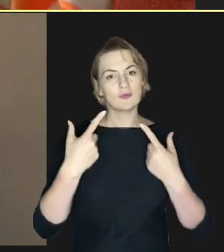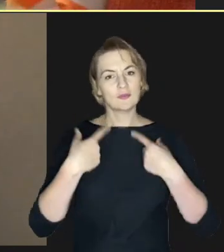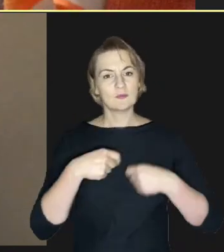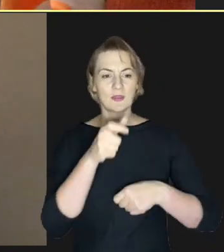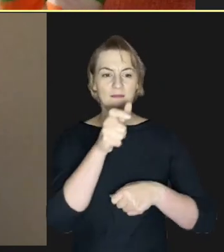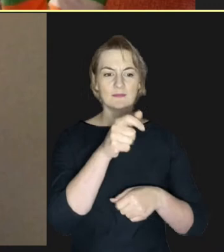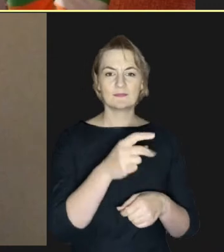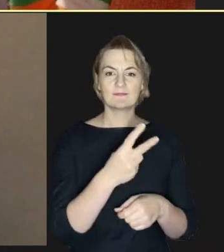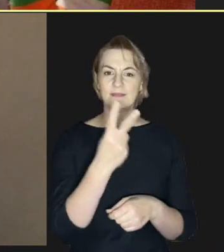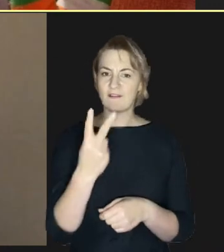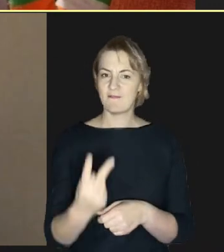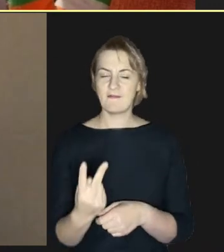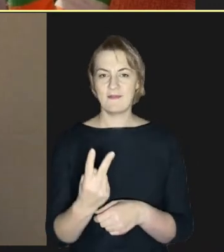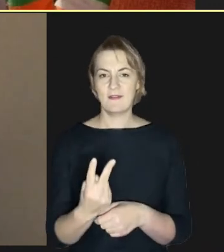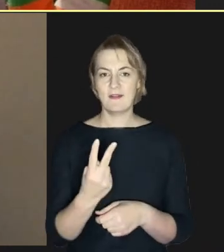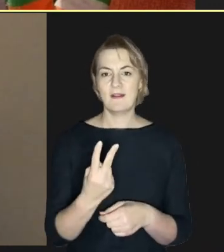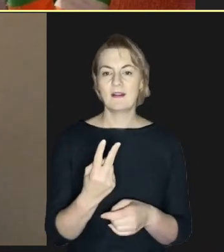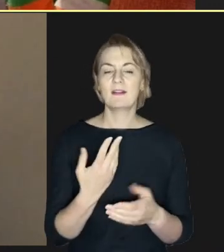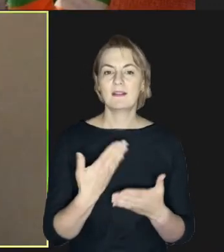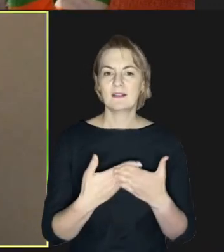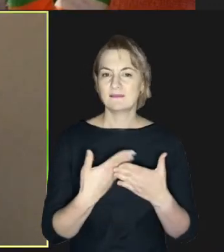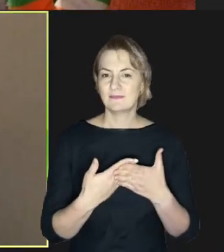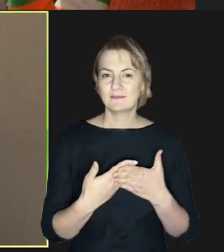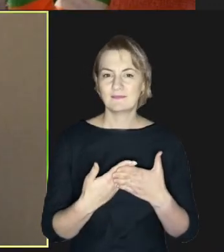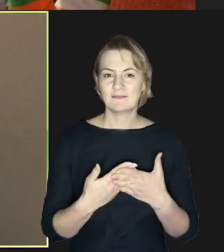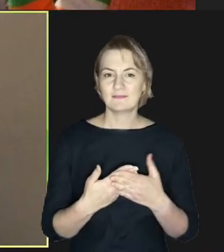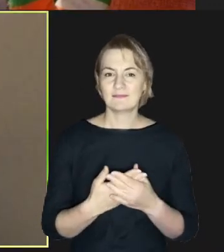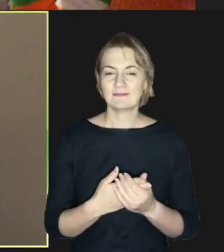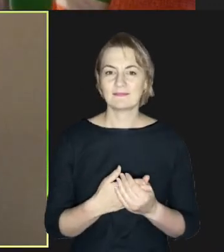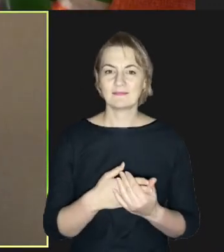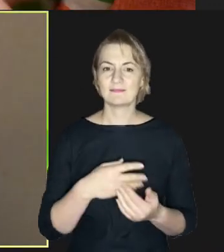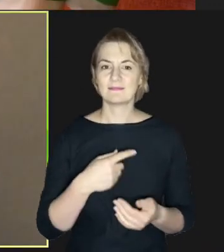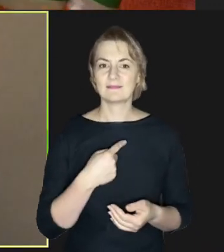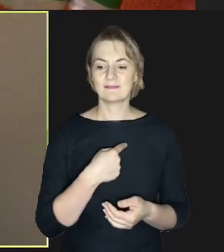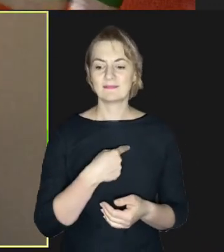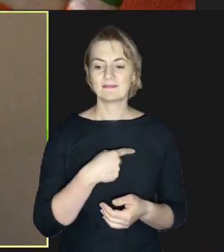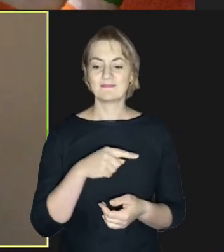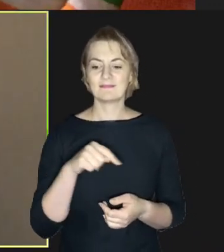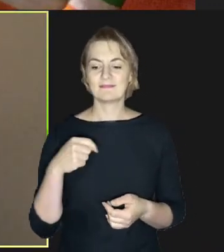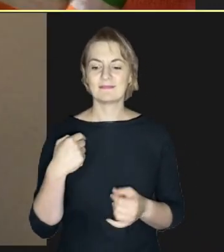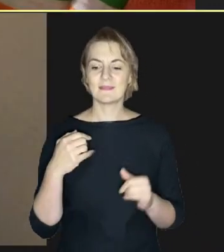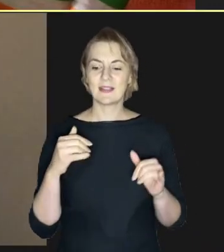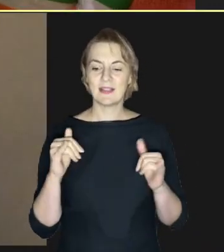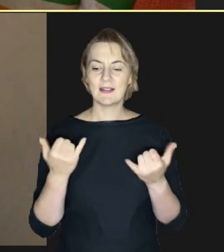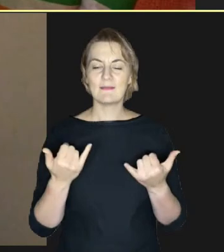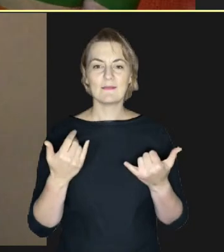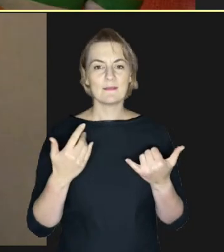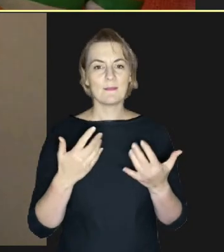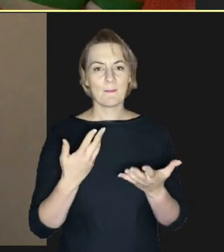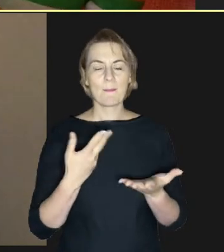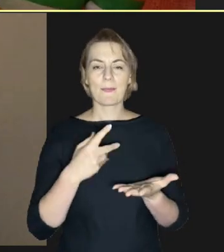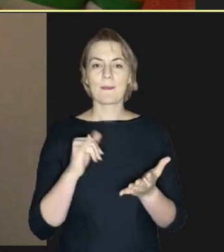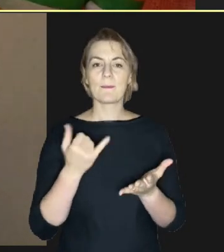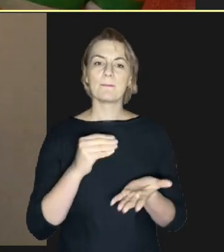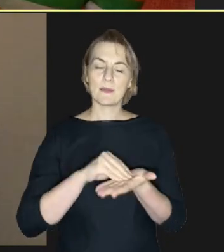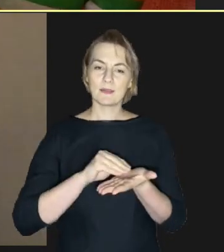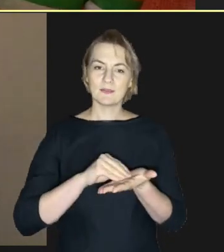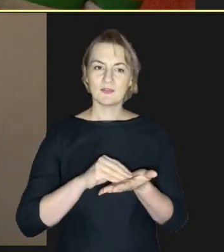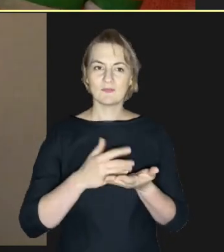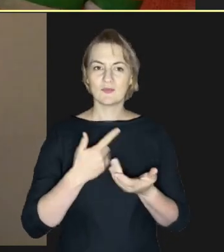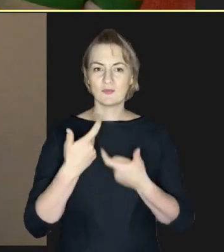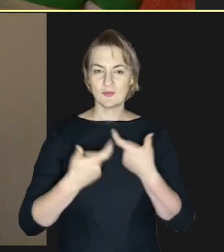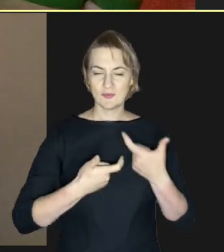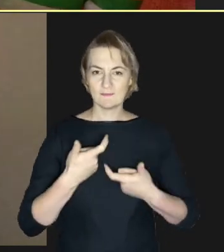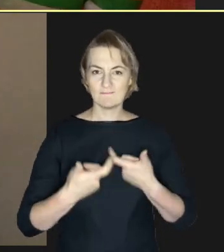Jeszcze raz. Jak praktycznie możemy